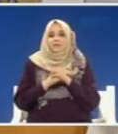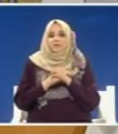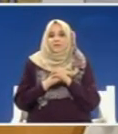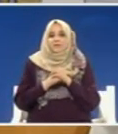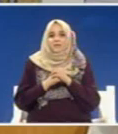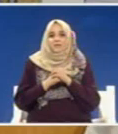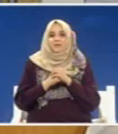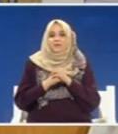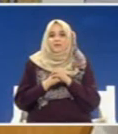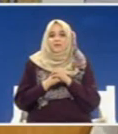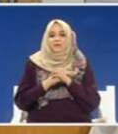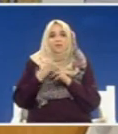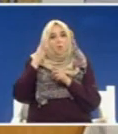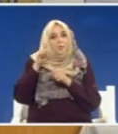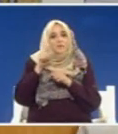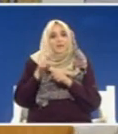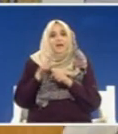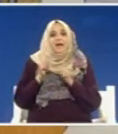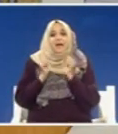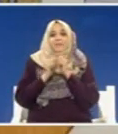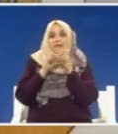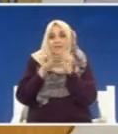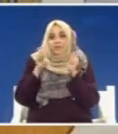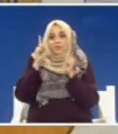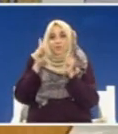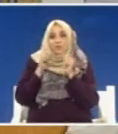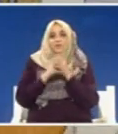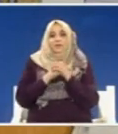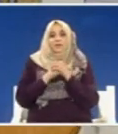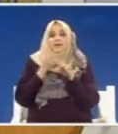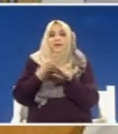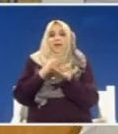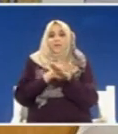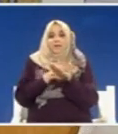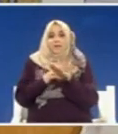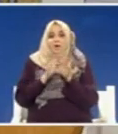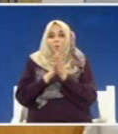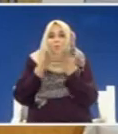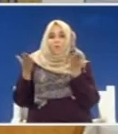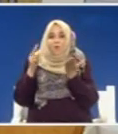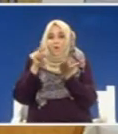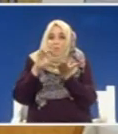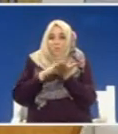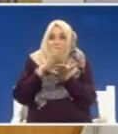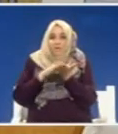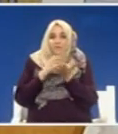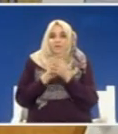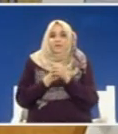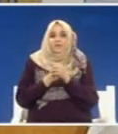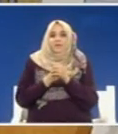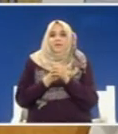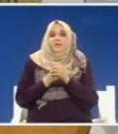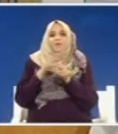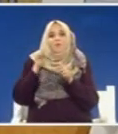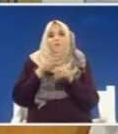التلاوة وسجدة، ولذلك احنا قلنا تأدبا مع الله قبل الإقدام على فتح المصحف والقراءة منه تكون